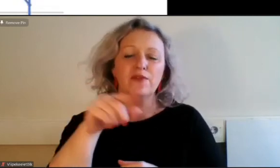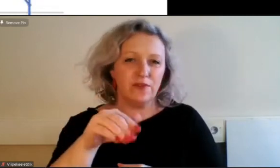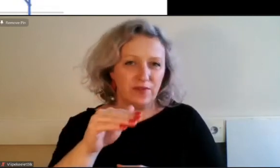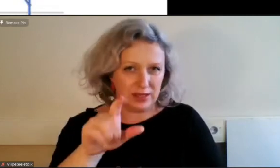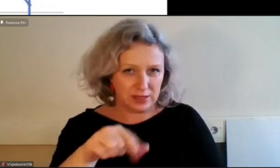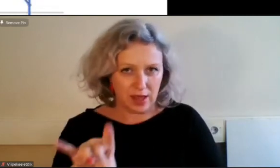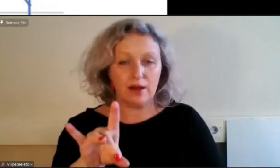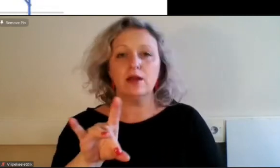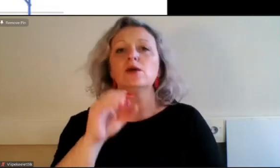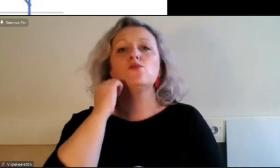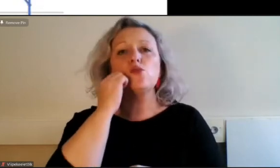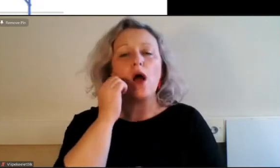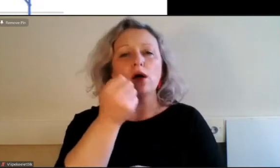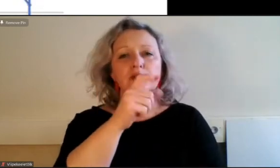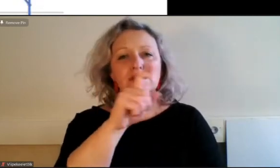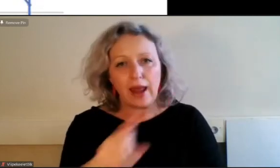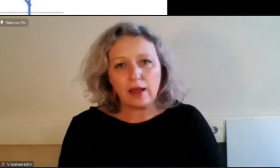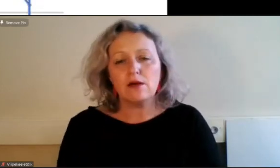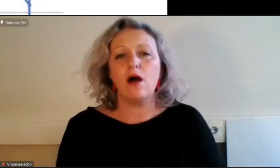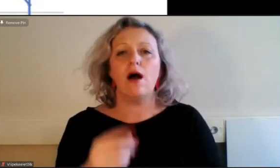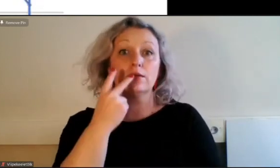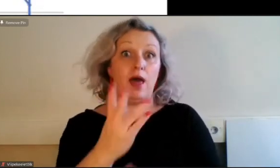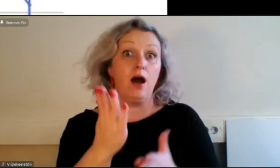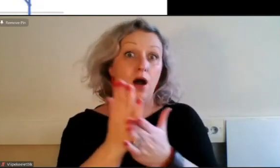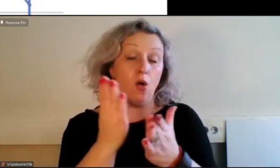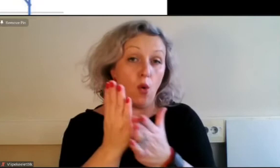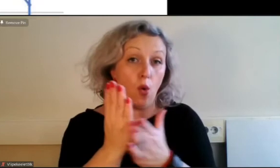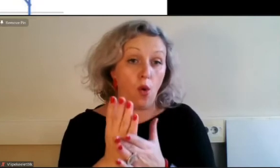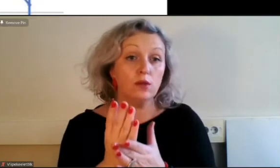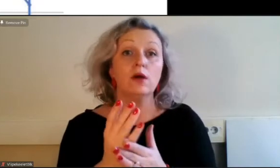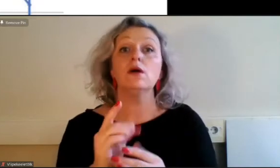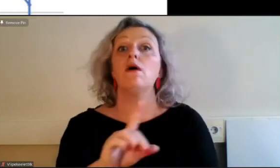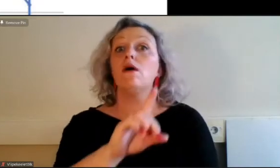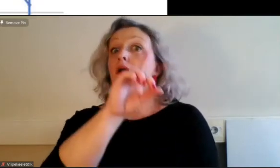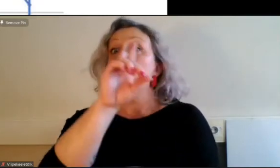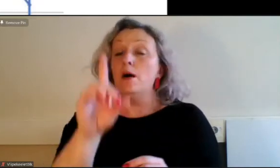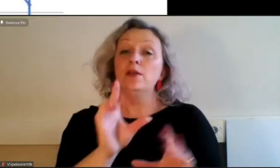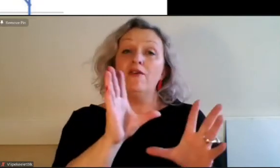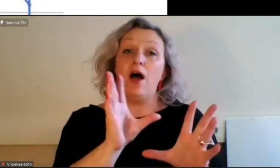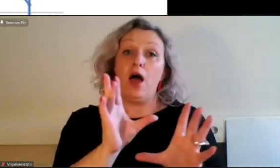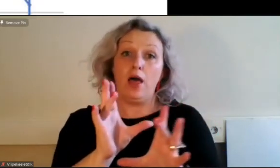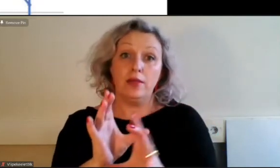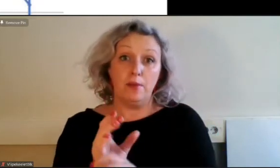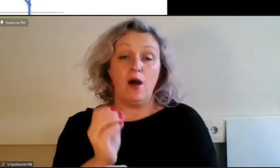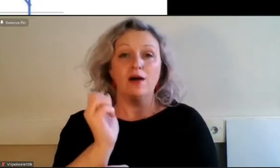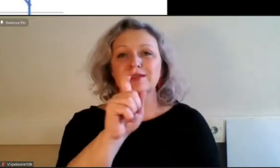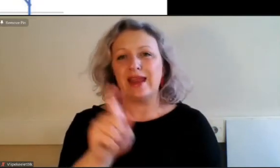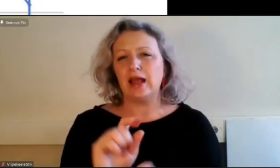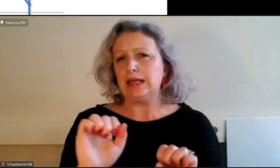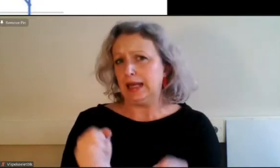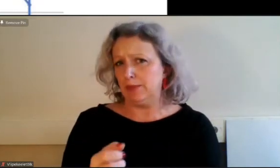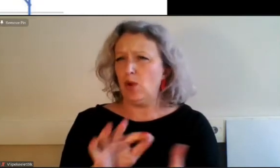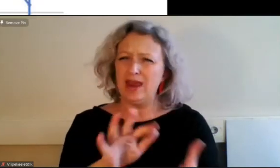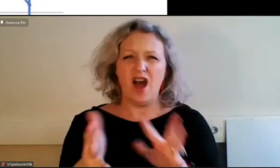Või üks ameeriklaste uuring sellest, kuidas kaitse ajapikku langeb. See ülemine oranžiga